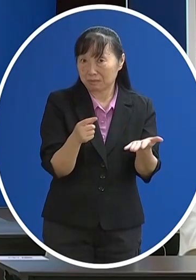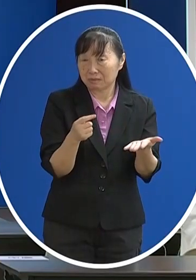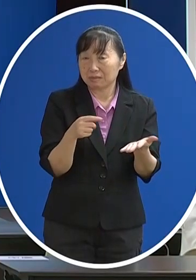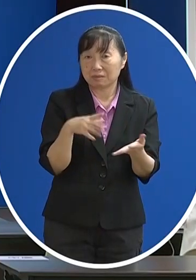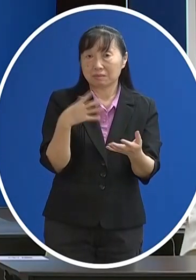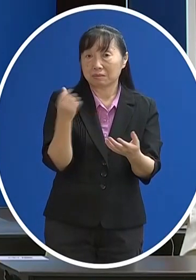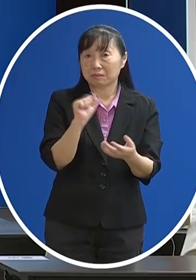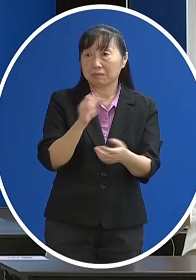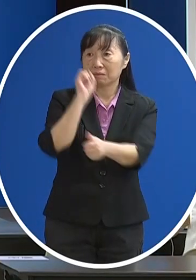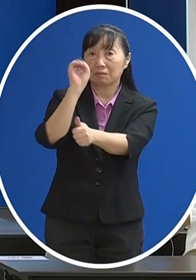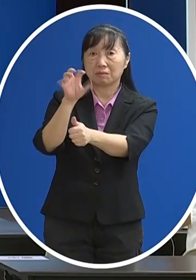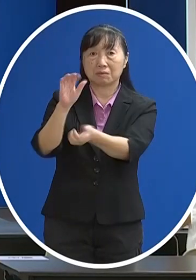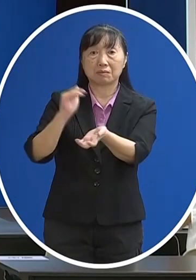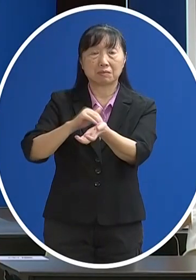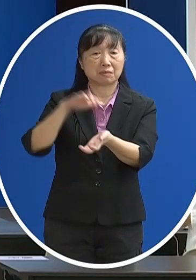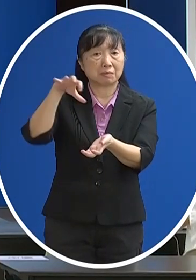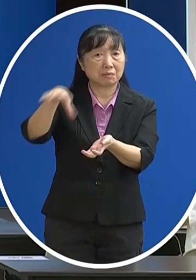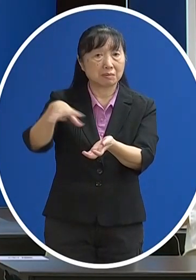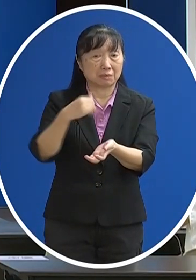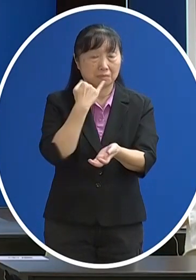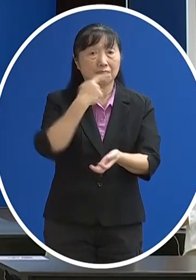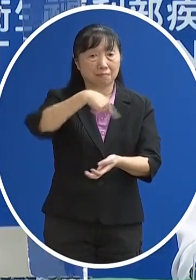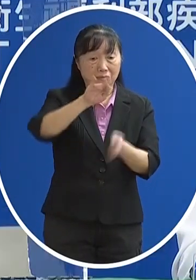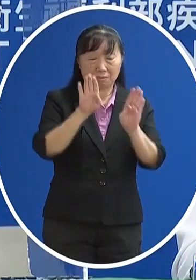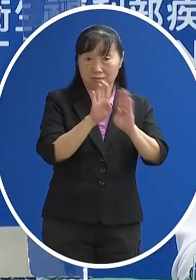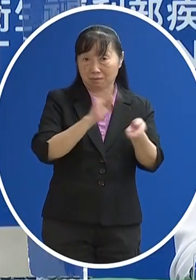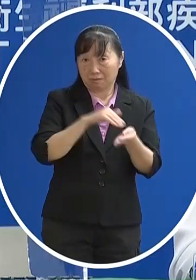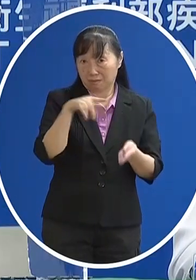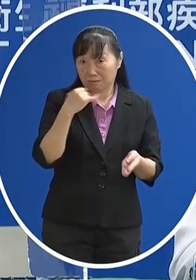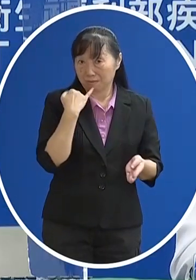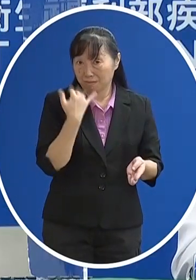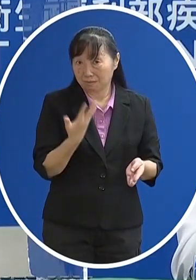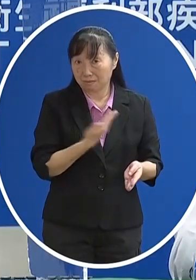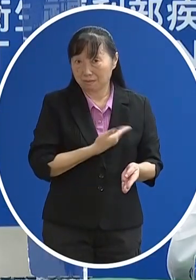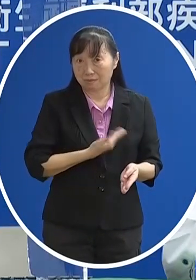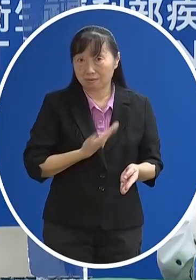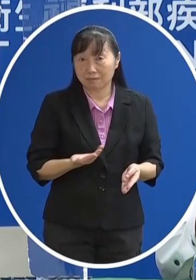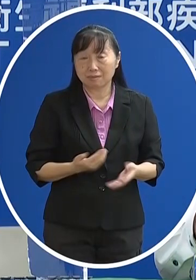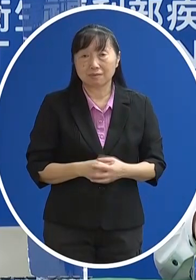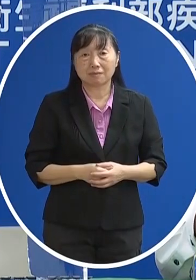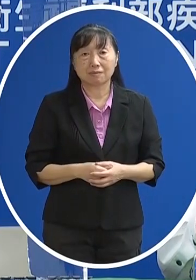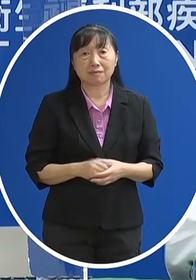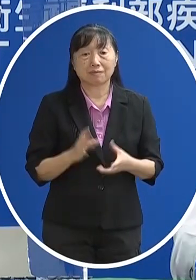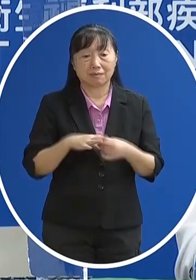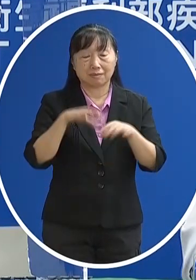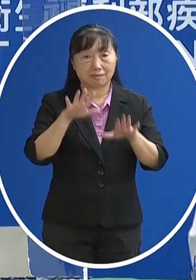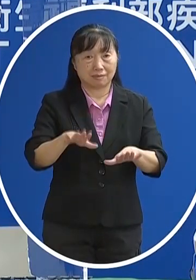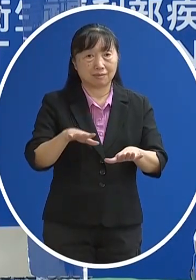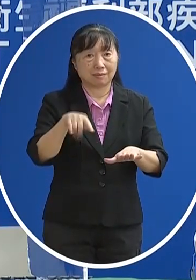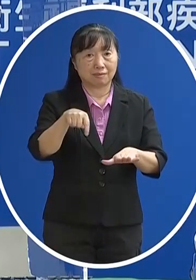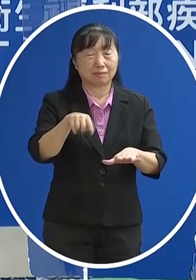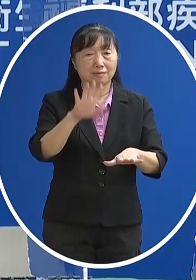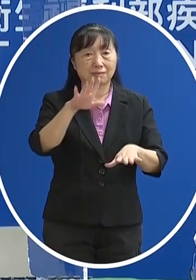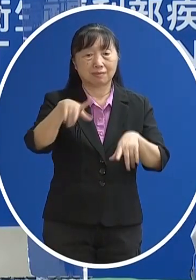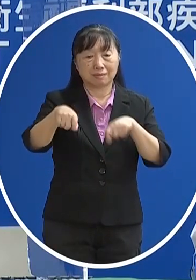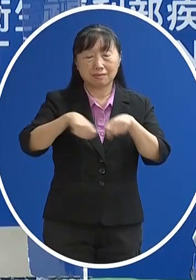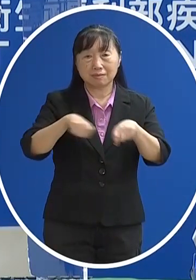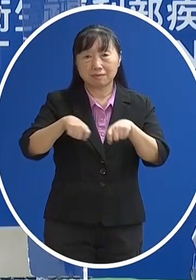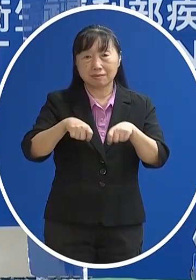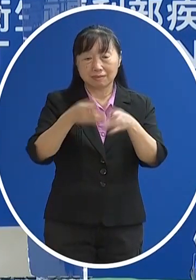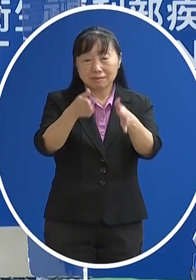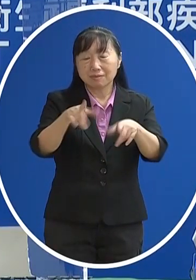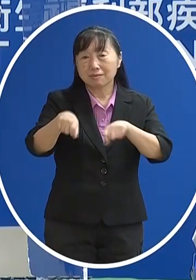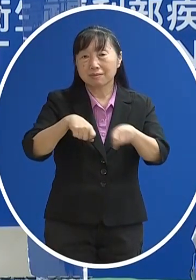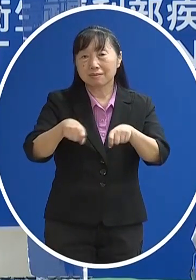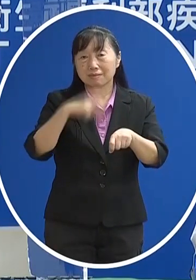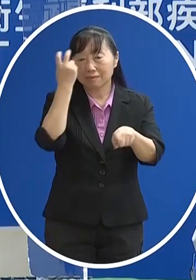正常看诊？谢谢。 哦，好，这次大概因为是一个有计划性的筛检，所